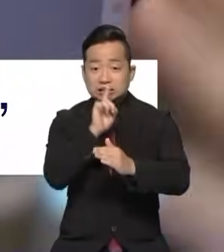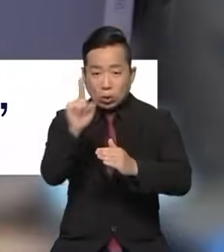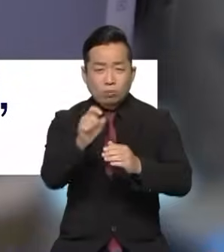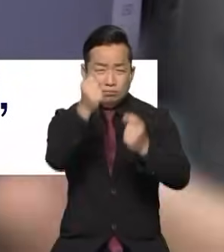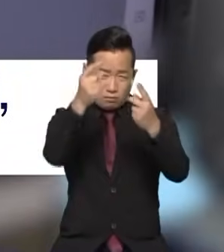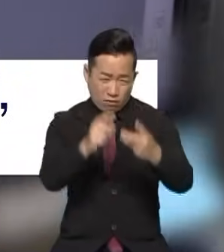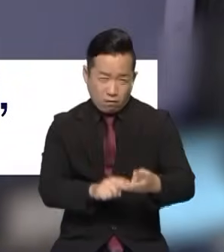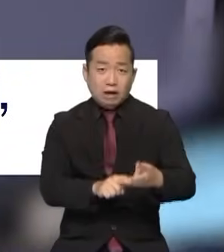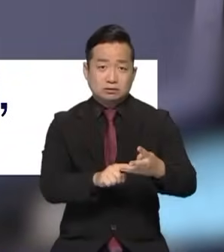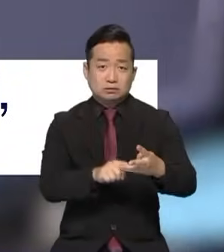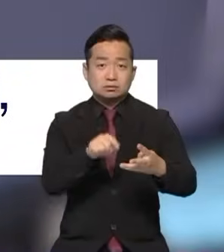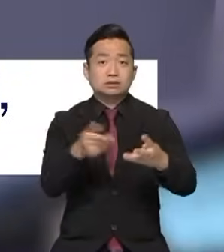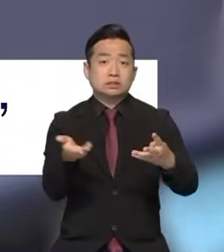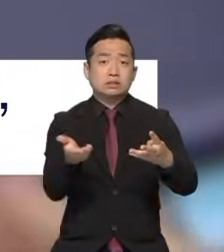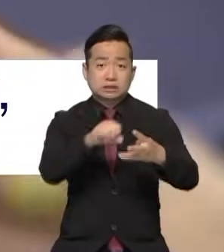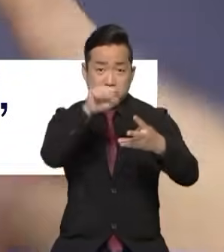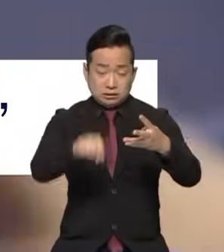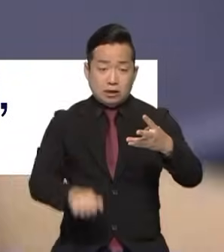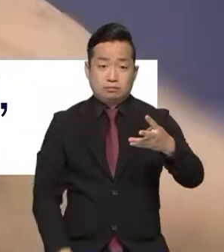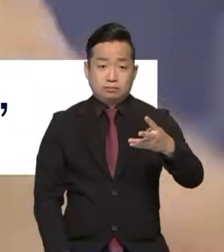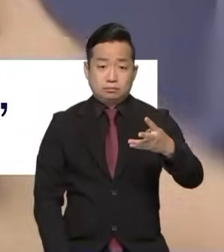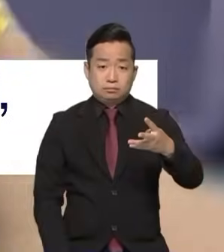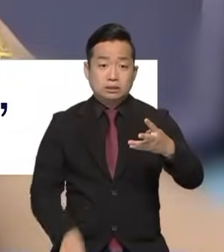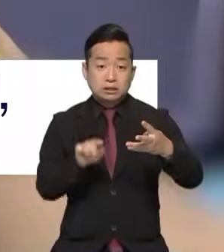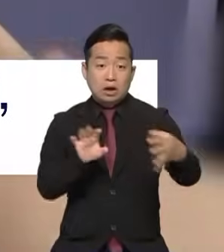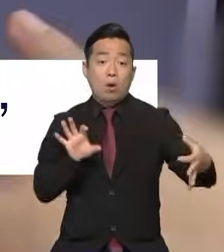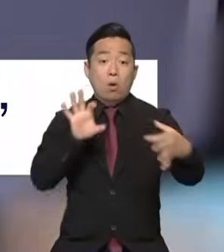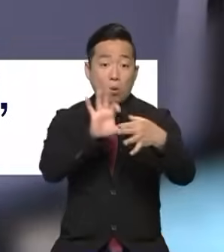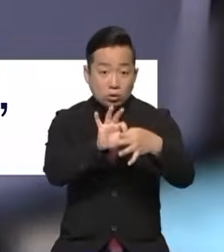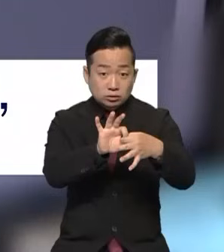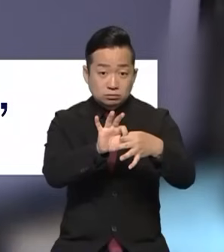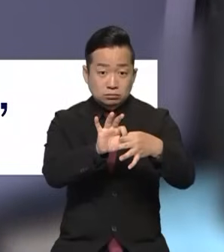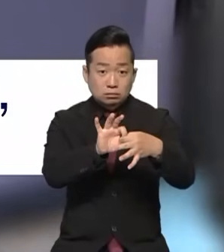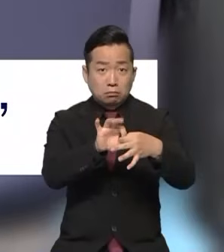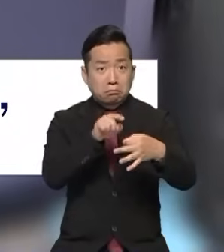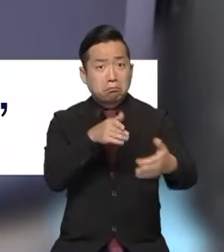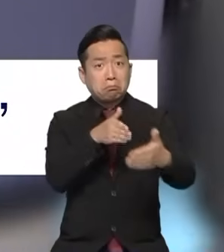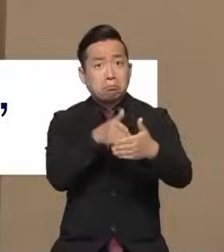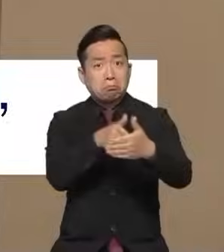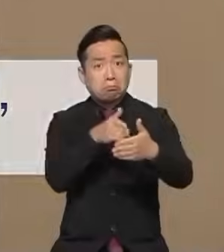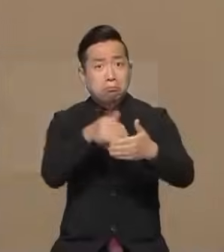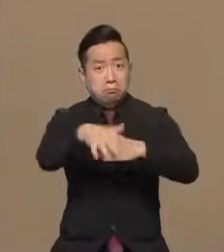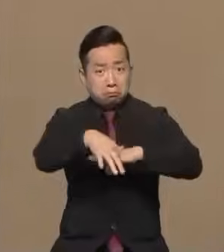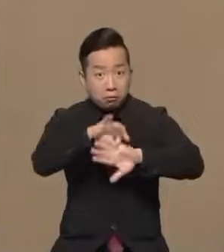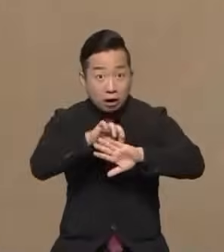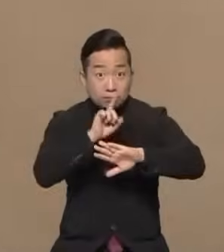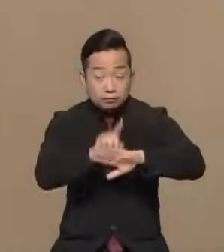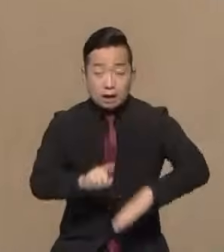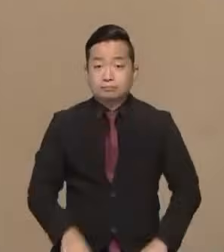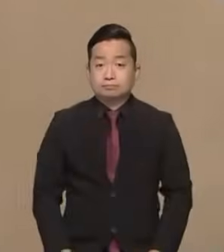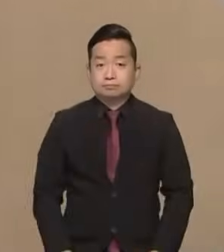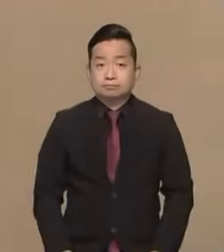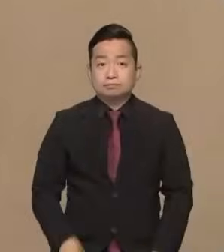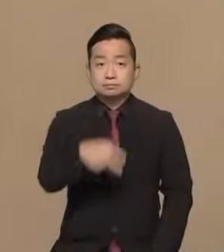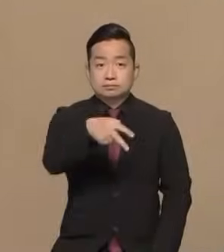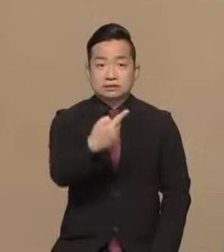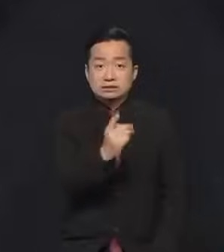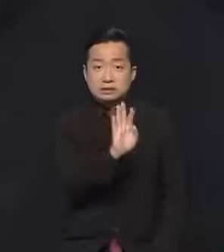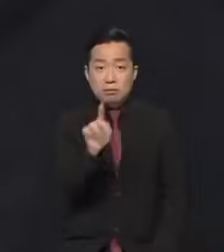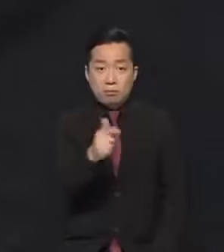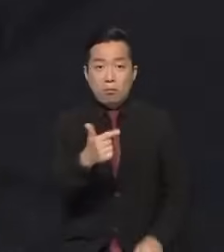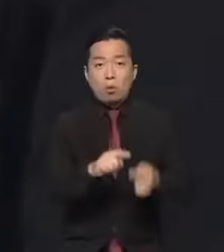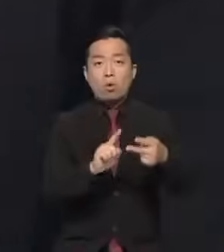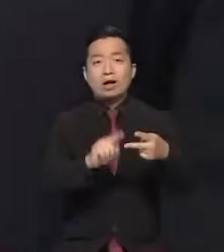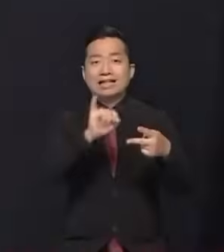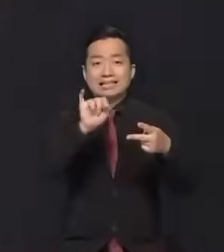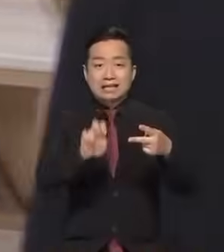처리를 하는 건데 지금 이 인증서 로그인 자체가 오류라고 하시더라고요. 주민등록등본과 인감증명서